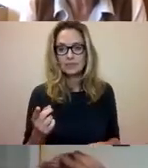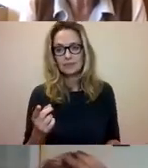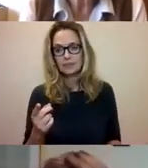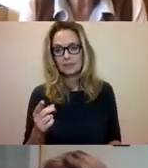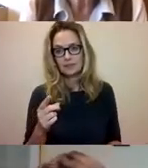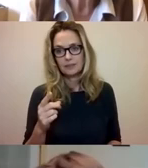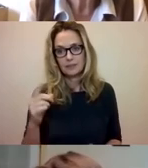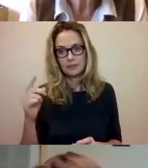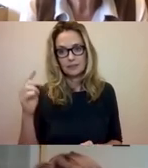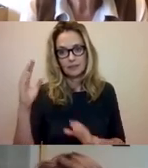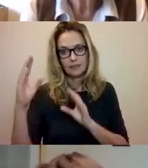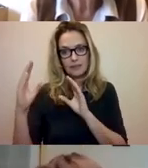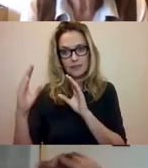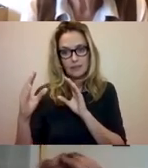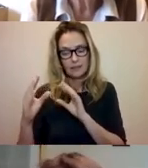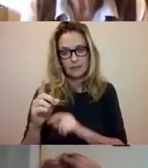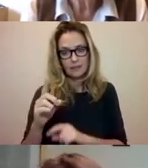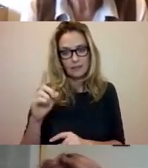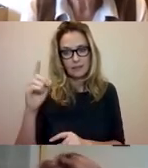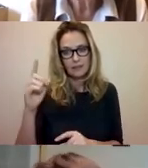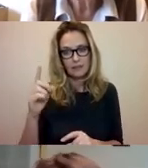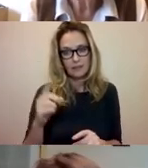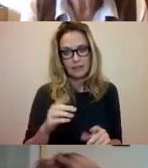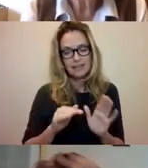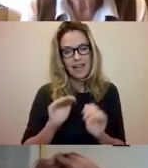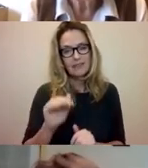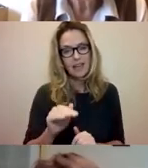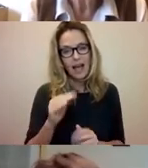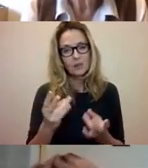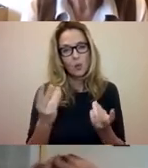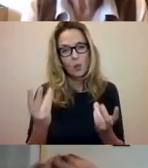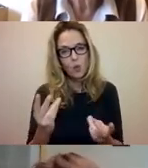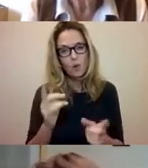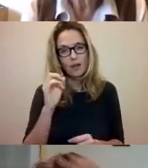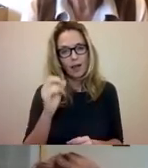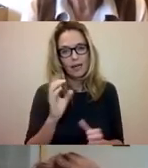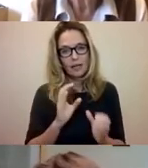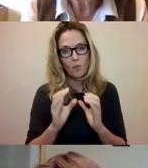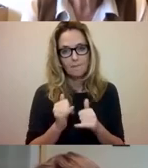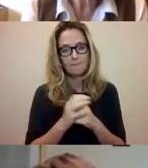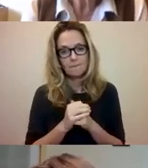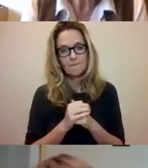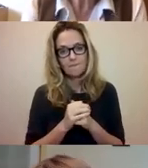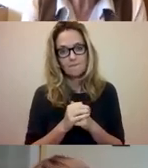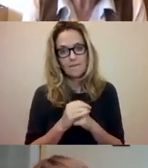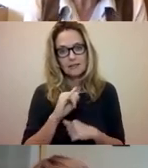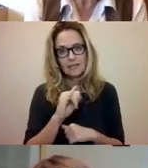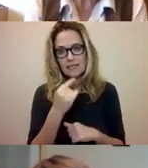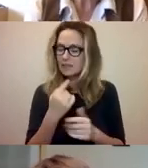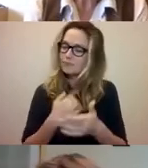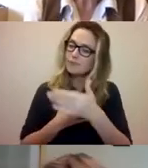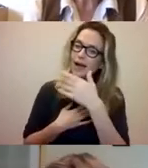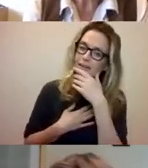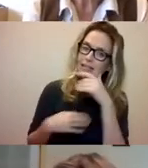maar het geeft wel aan hoe belangrijk communicatie is. Ja. Maar ik heb ook